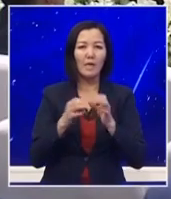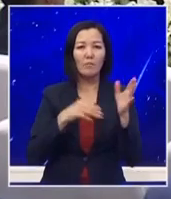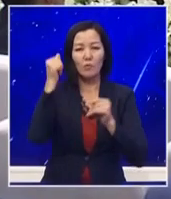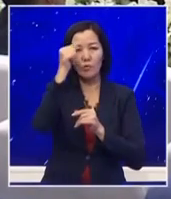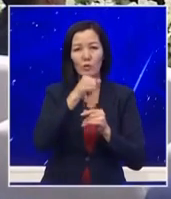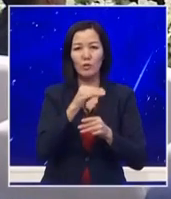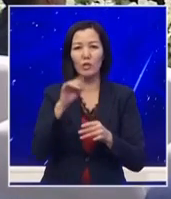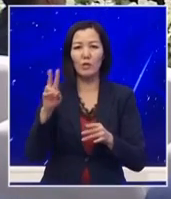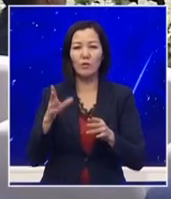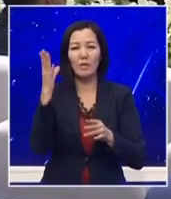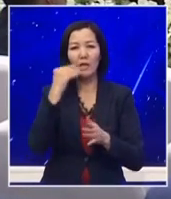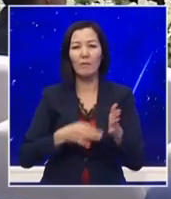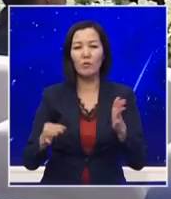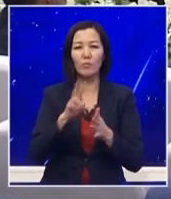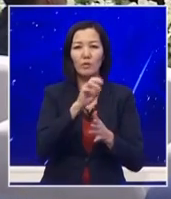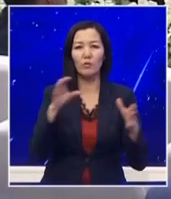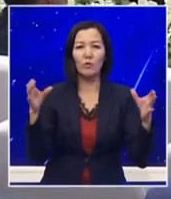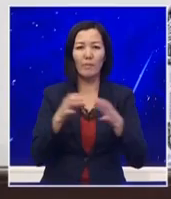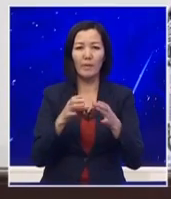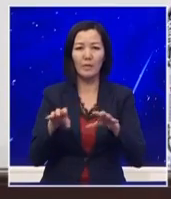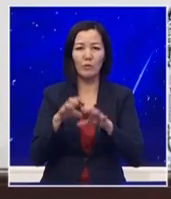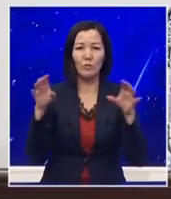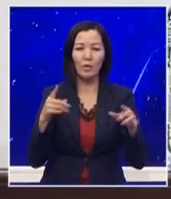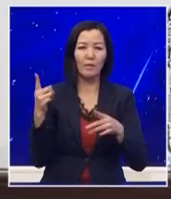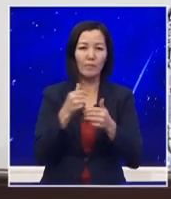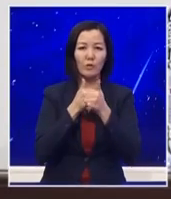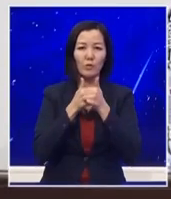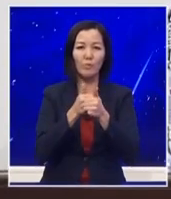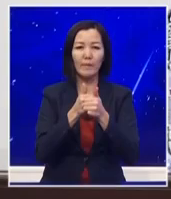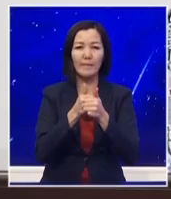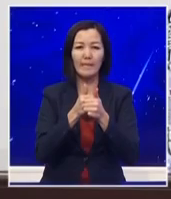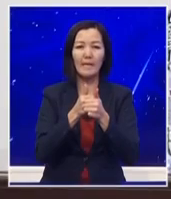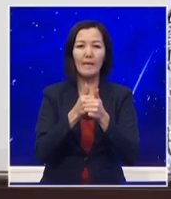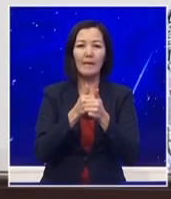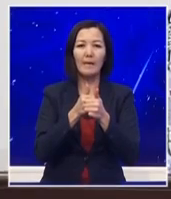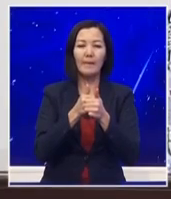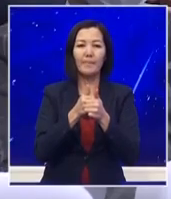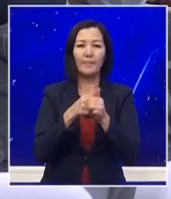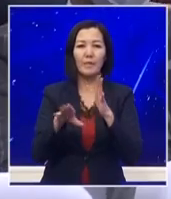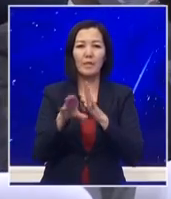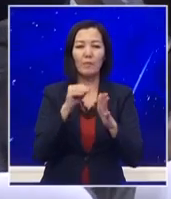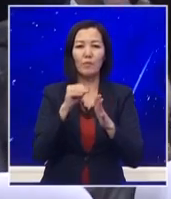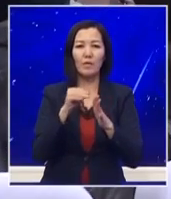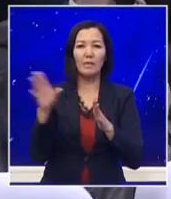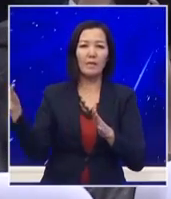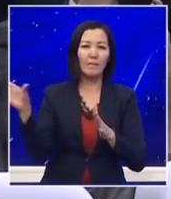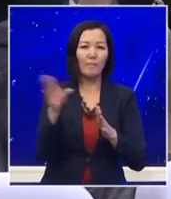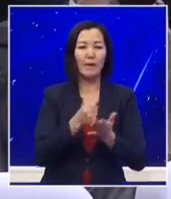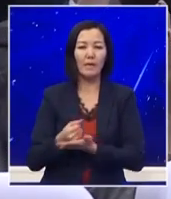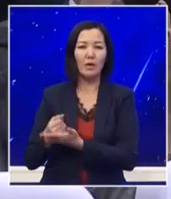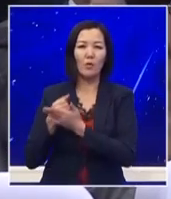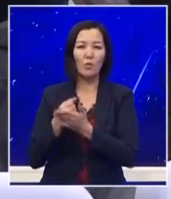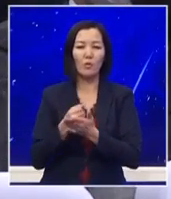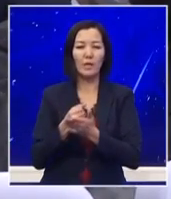болған. 2019 жылдың 90-нан Алматы облыстық Нұр Отан партиясы төрағасының бірінші орынбасары тын депутаттар бір